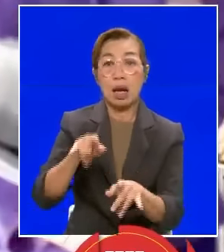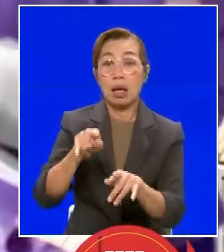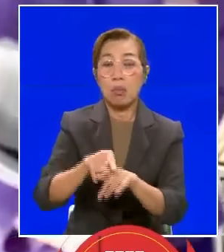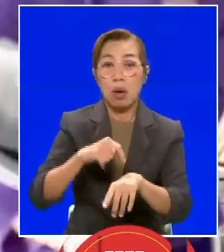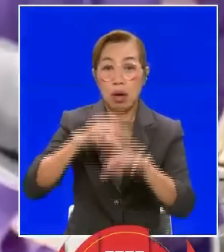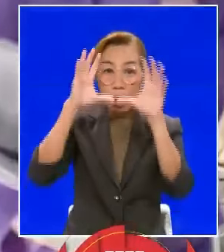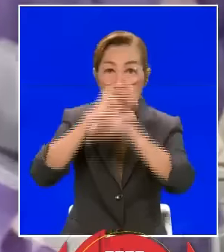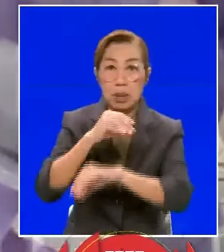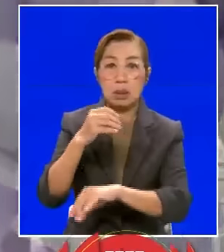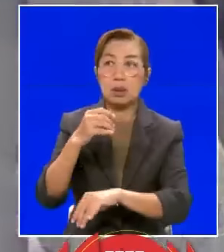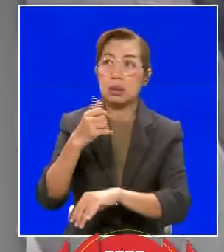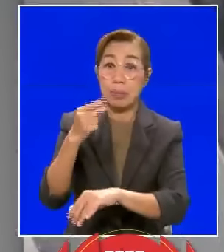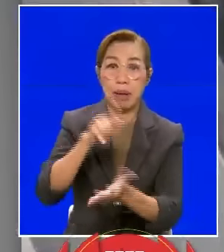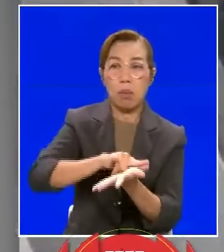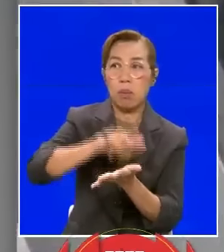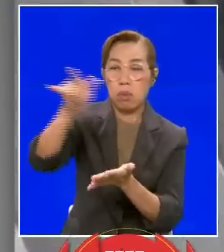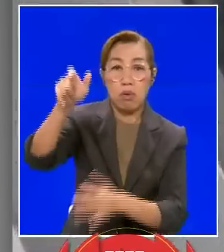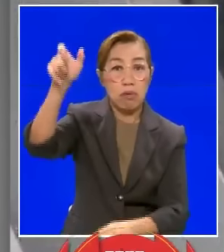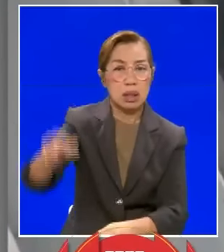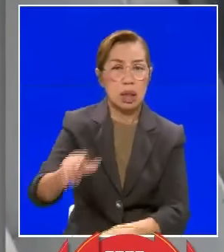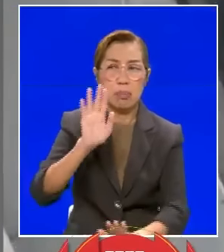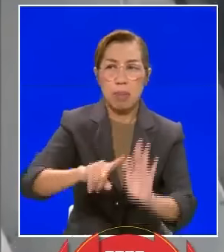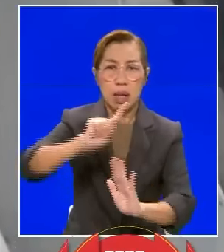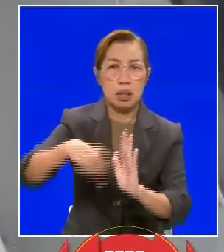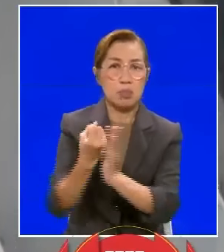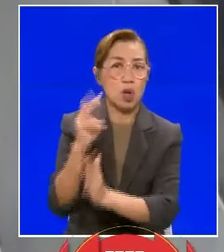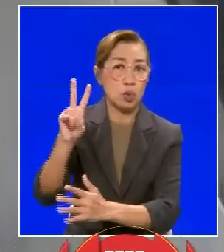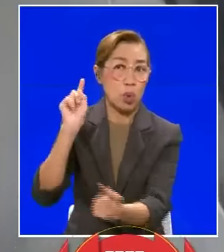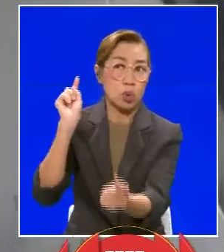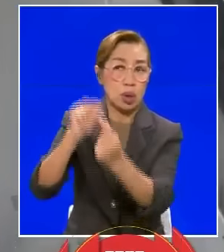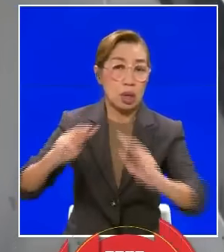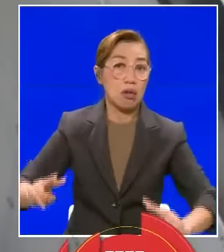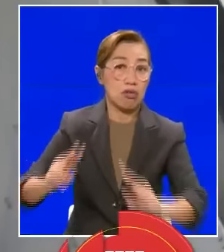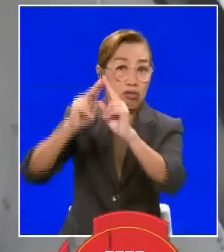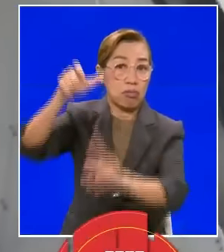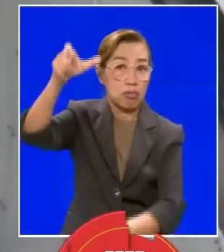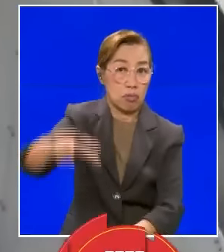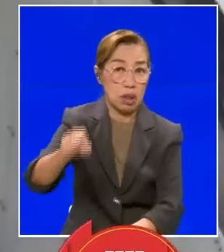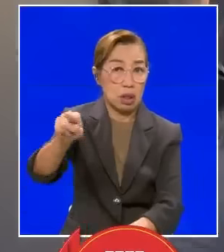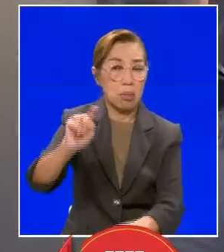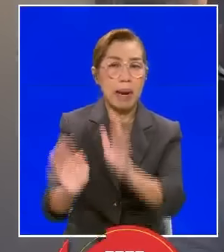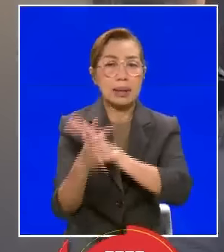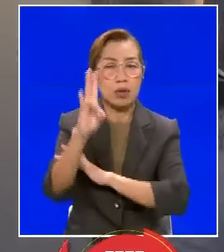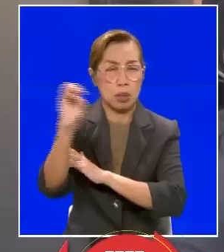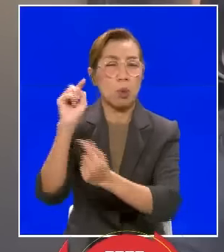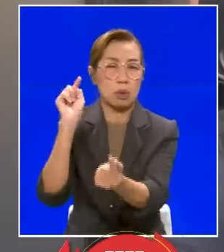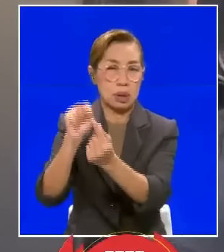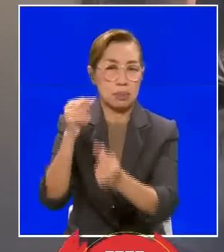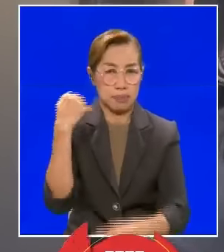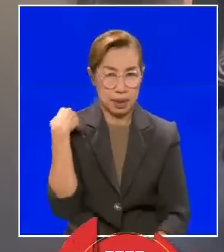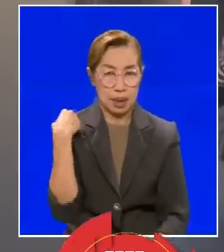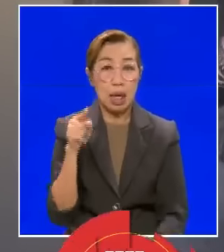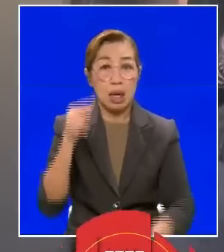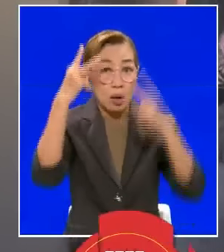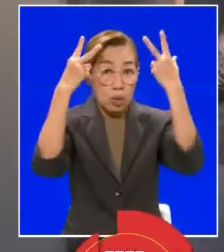รั่งเศสใช้เวลาเดินทางสักประมาณ12 ชั่วโมงนะก็จะถึงปารีสเนี่ยช่วงสายๆวันนี้ประมาณสัก7 โมงนะครับในการนี้ครับน